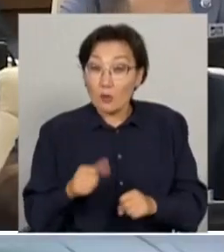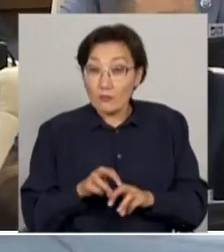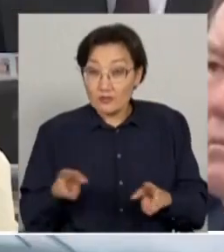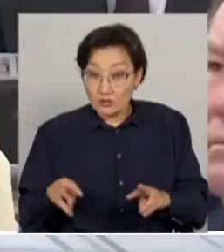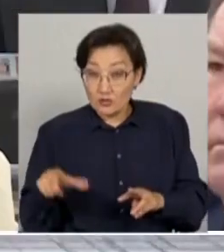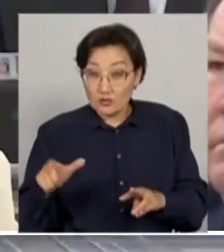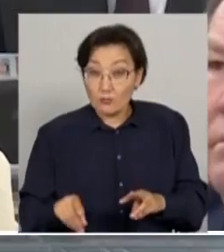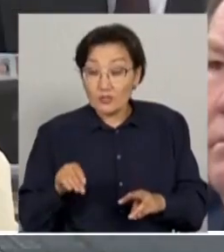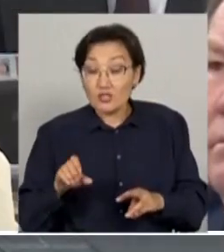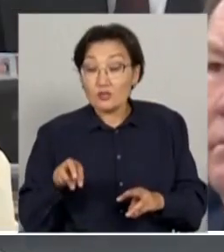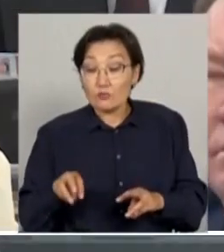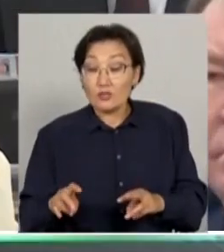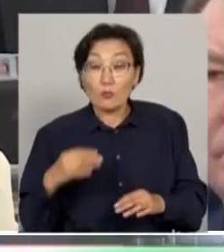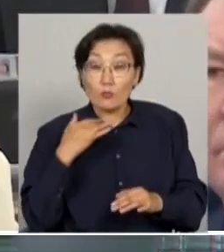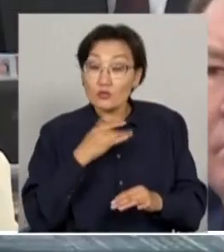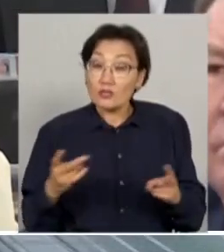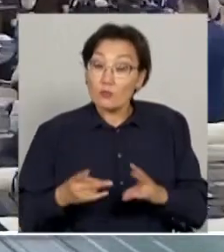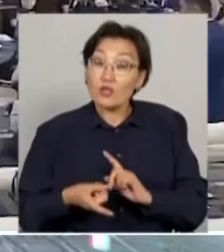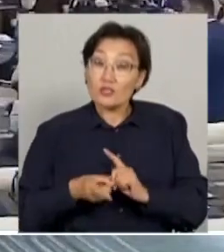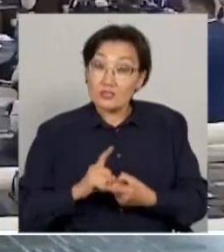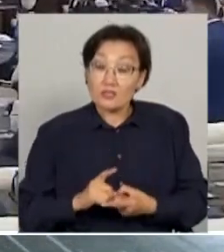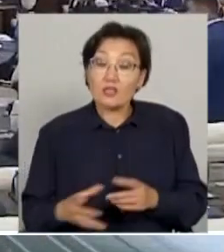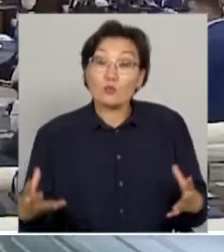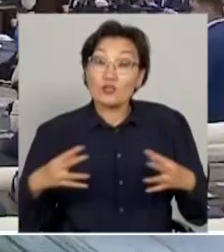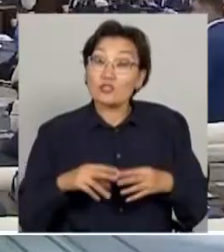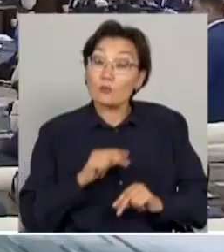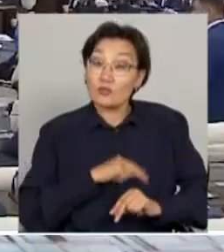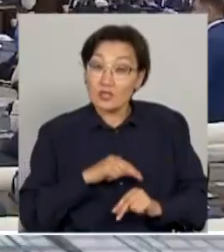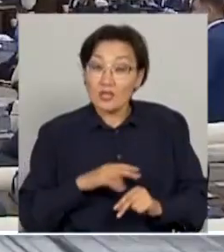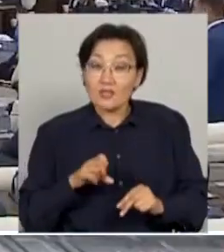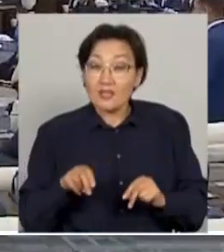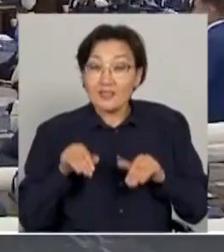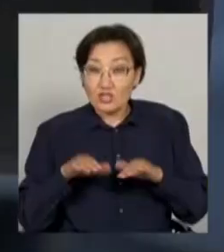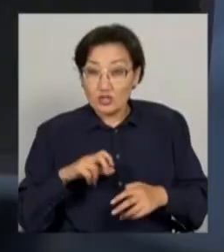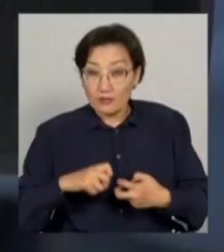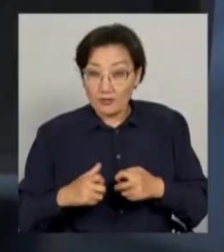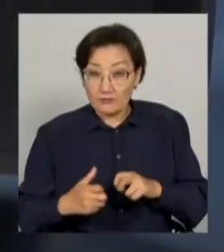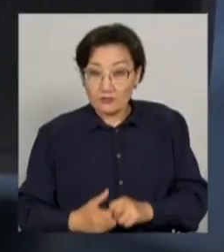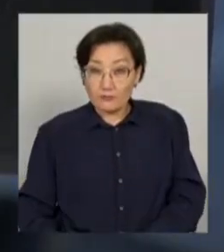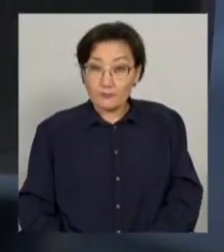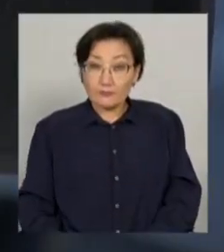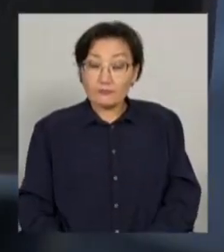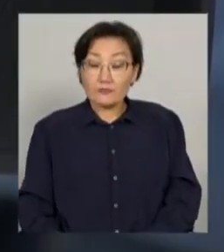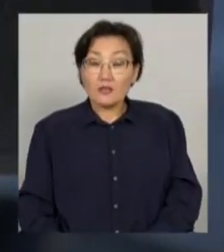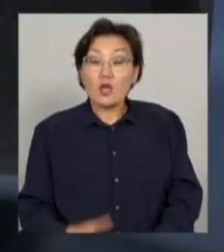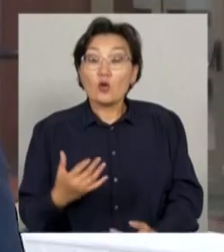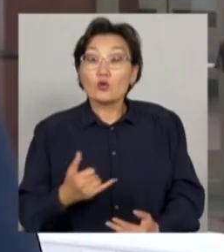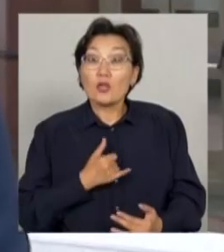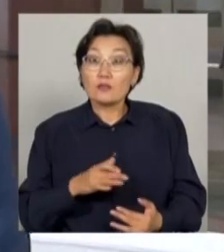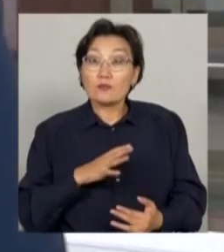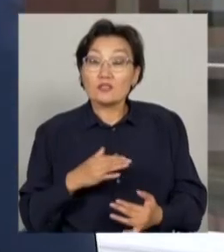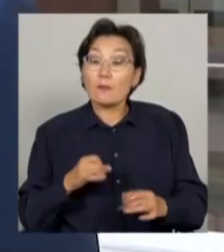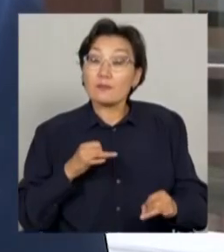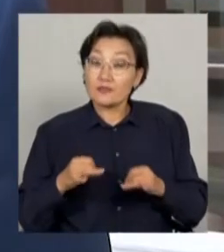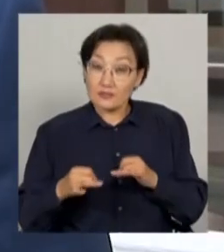По словам мажилисменов, многое нужно менять и совместно работать над решением проблем. Удовлетворительная эта тройка. У нас была